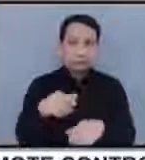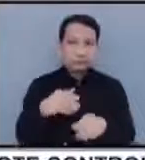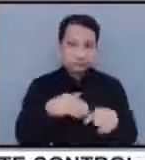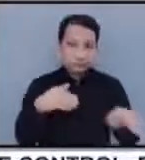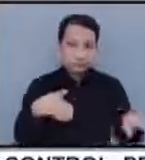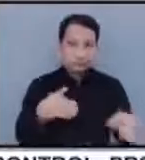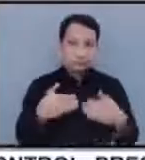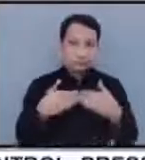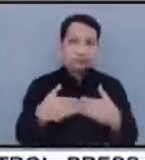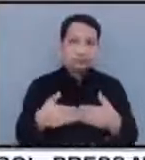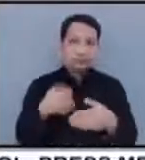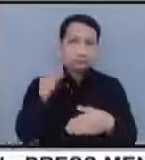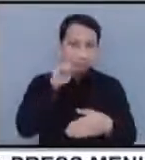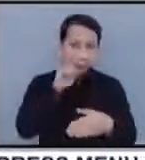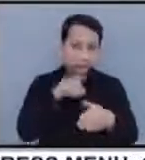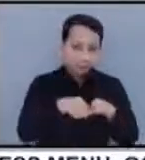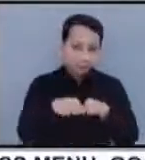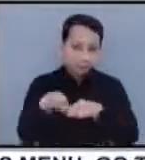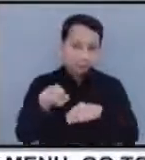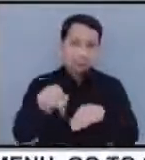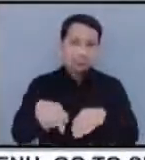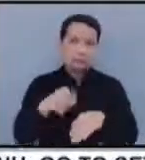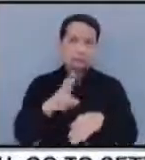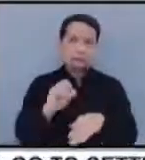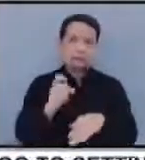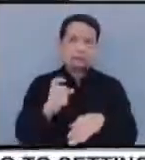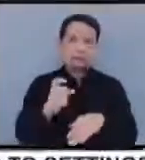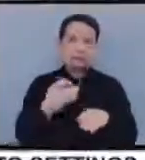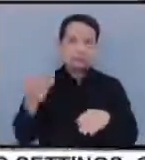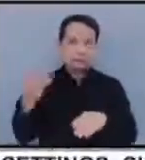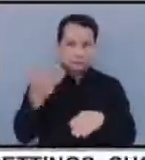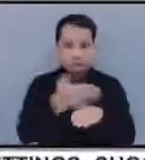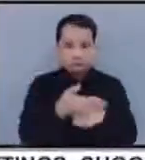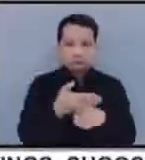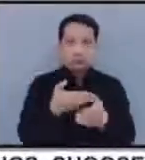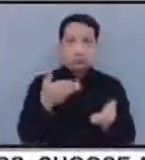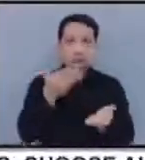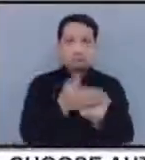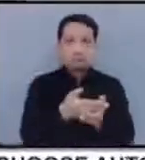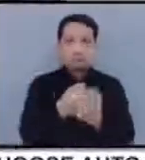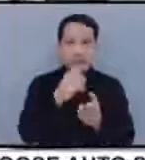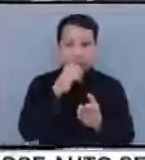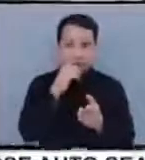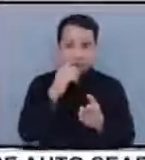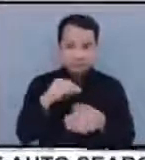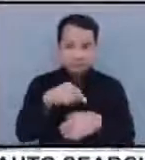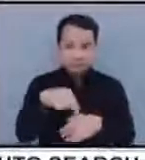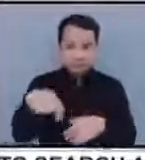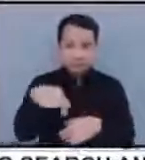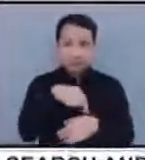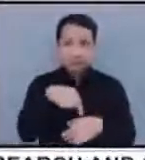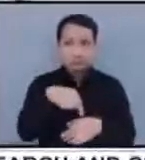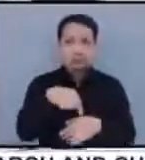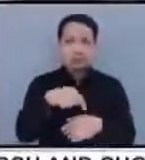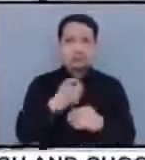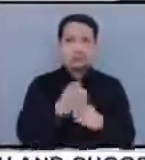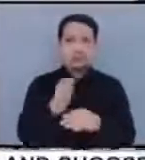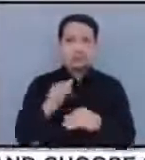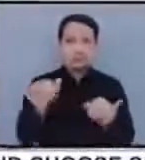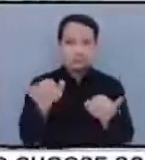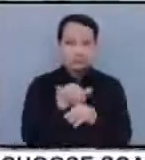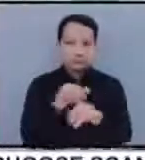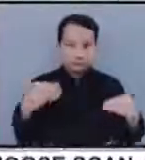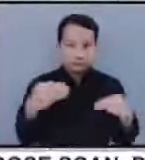ang daloy ng mga sasakyan sa kalsada ng Rojas Boulevard patungong Quiapo, Manila at vice versa. Samantala, para sa mga gustong dumalo